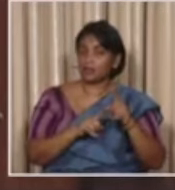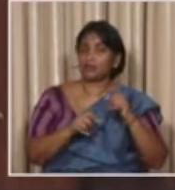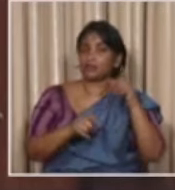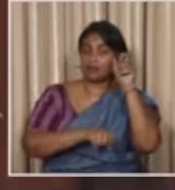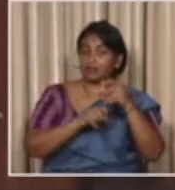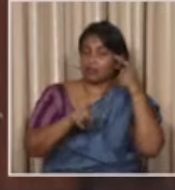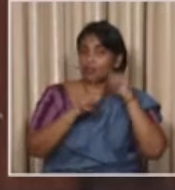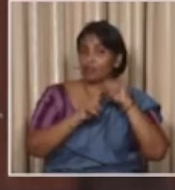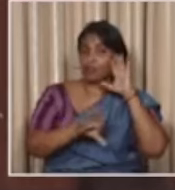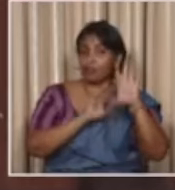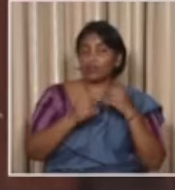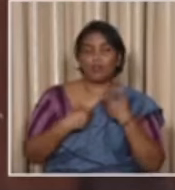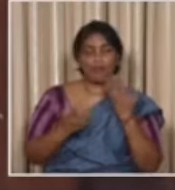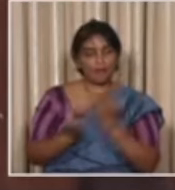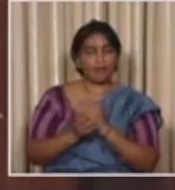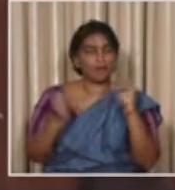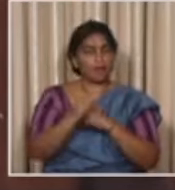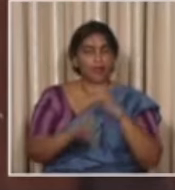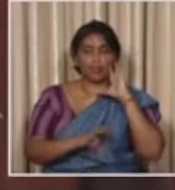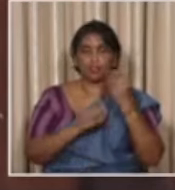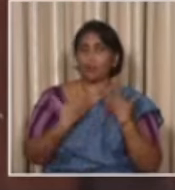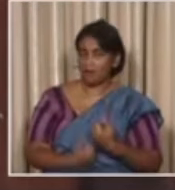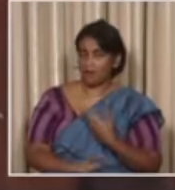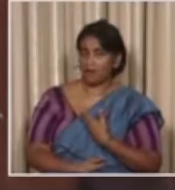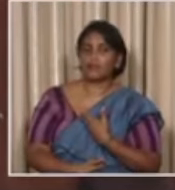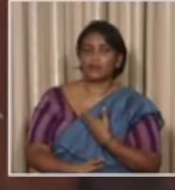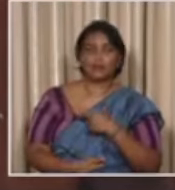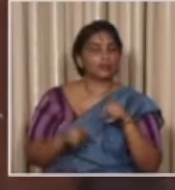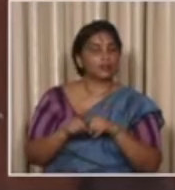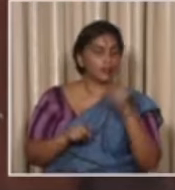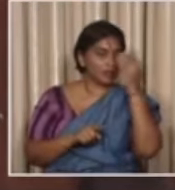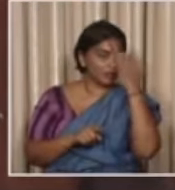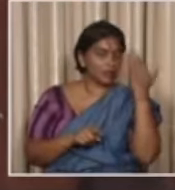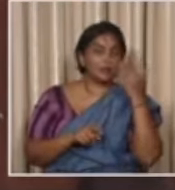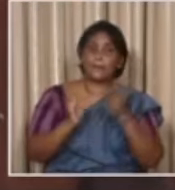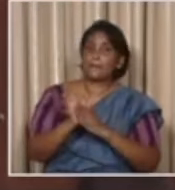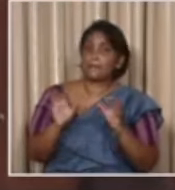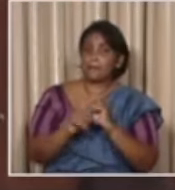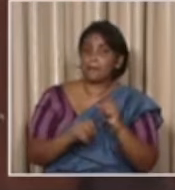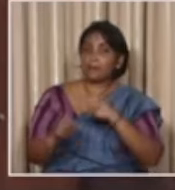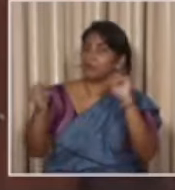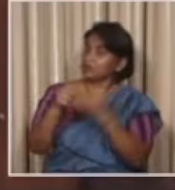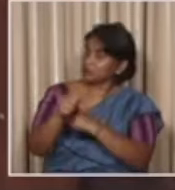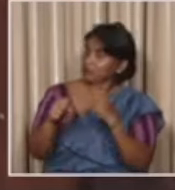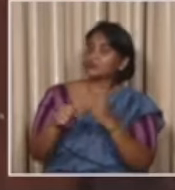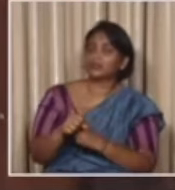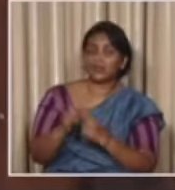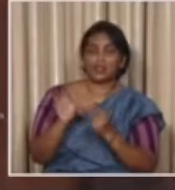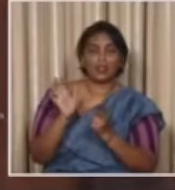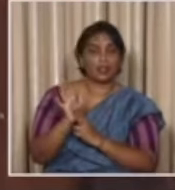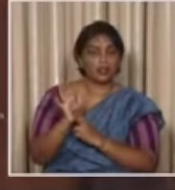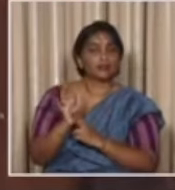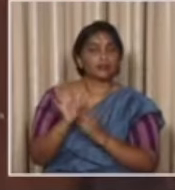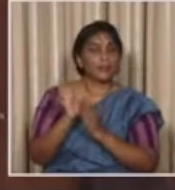කට්ටියගේ පිළිබඳ තොරතුරු යආගව තියෙනවා. ඒ ඝාතනය පිළිබඳ තොරතුරු තියෙනවා කියලා. හැබැයි ඊට අමතරව දෙමළ මාධ්‍යවේදියෝ ඝාතනයට ලක් වෙලා තියෙනවා. නඩේසන්